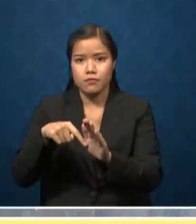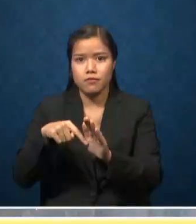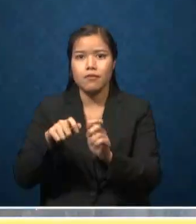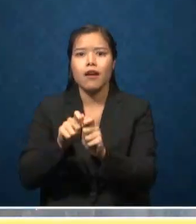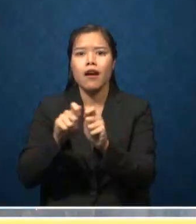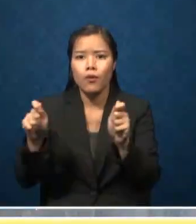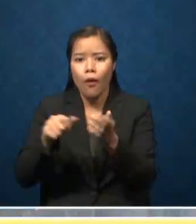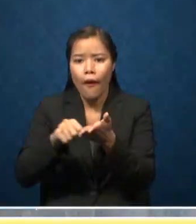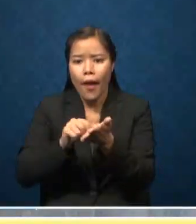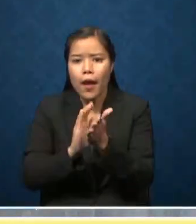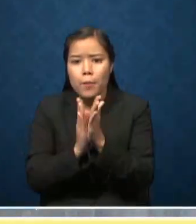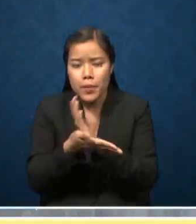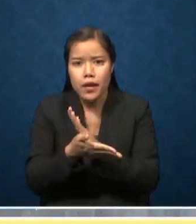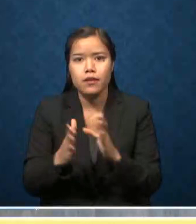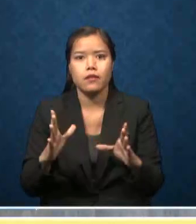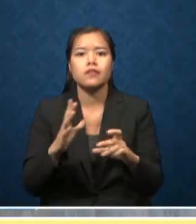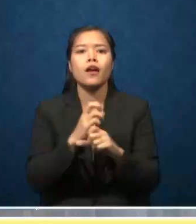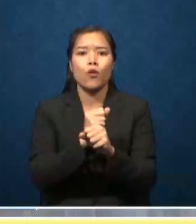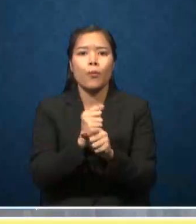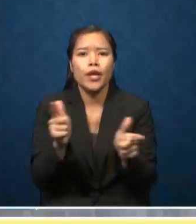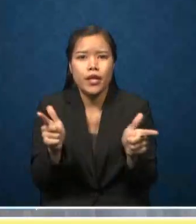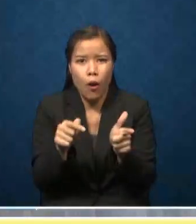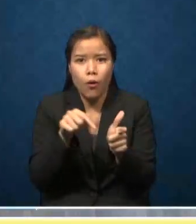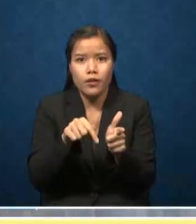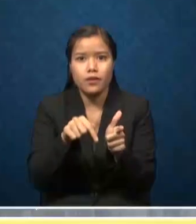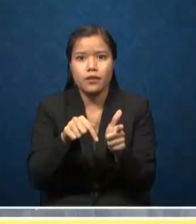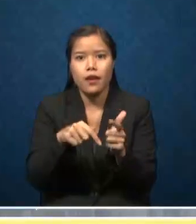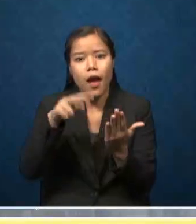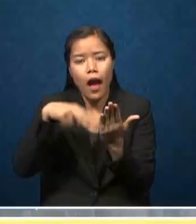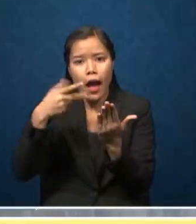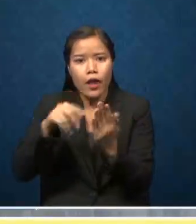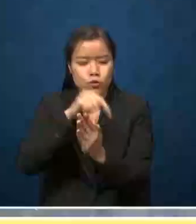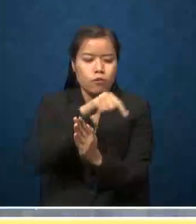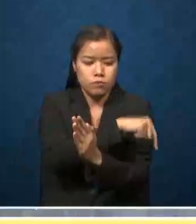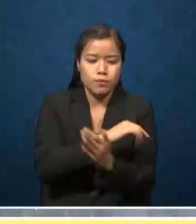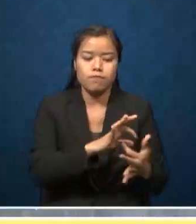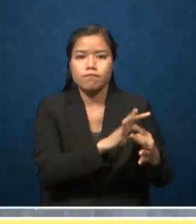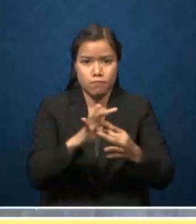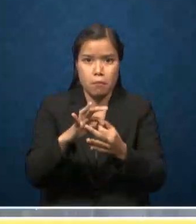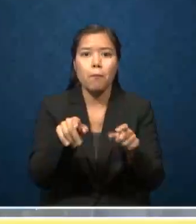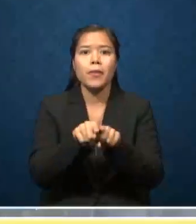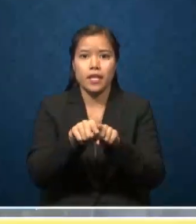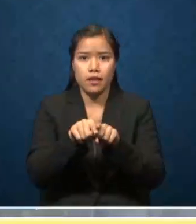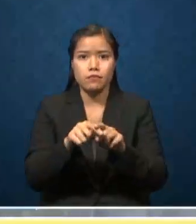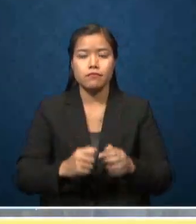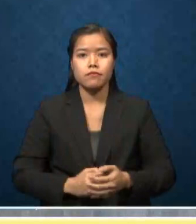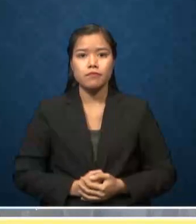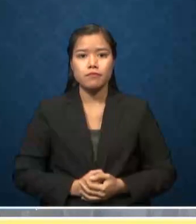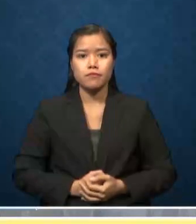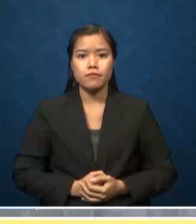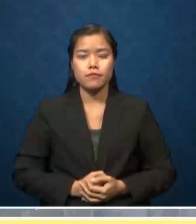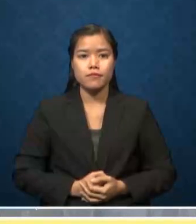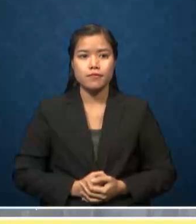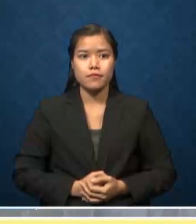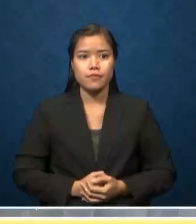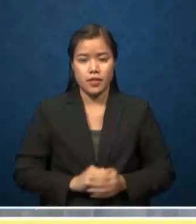บทสรุปย่อเนี่ยเมื่ออ่านแล้วมันจะต้องตรงกับ Texข้างในตรงข้อบทบทข้างในนะครับ